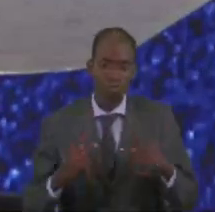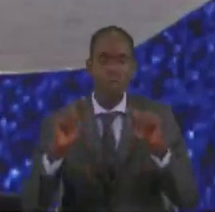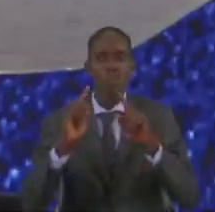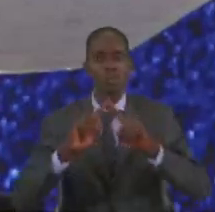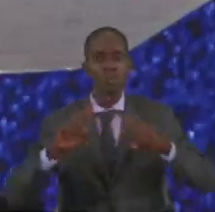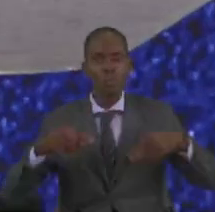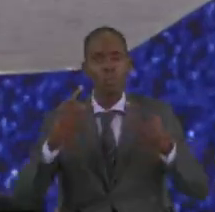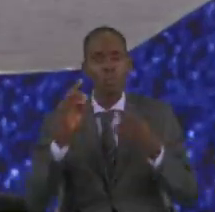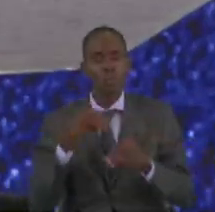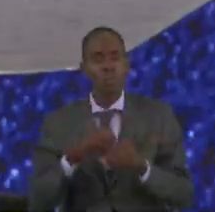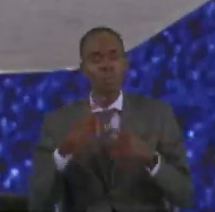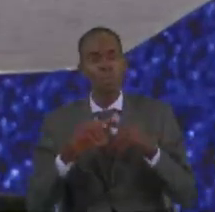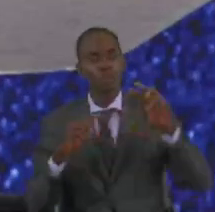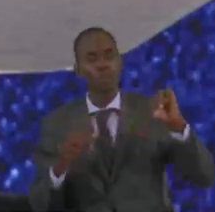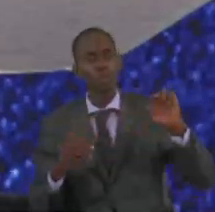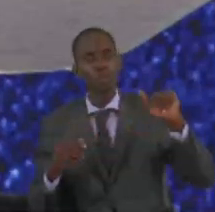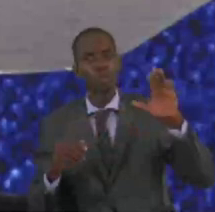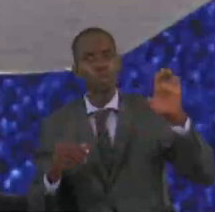intact.